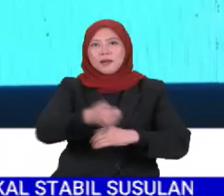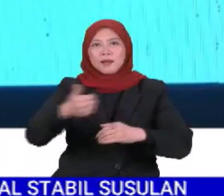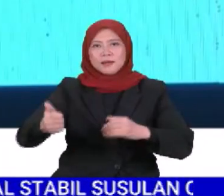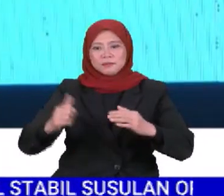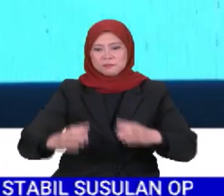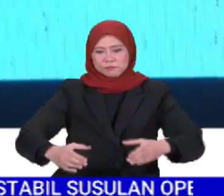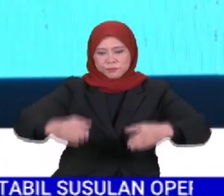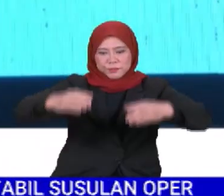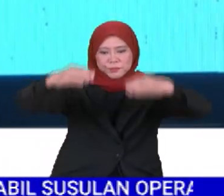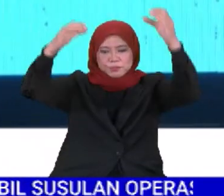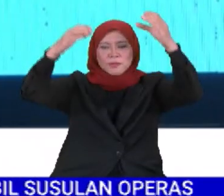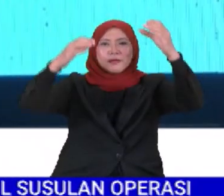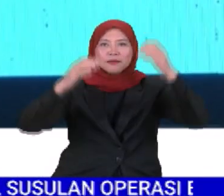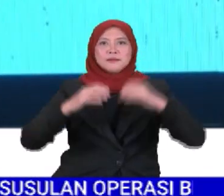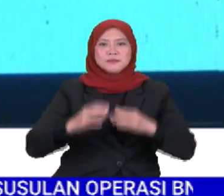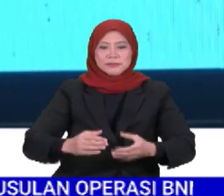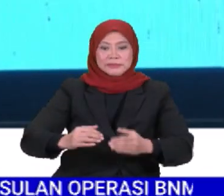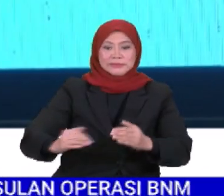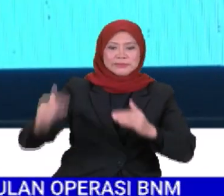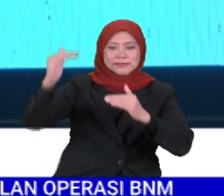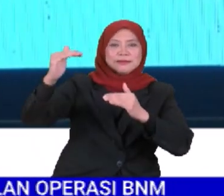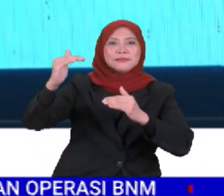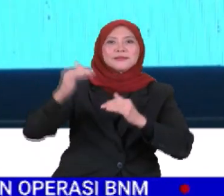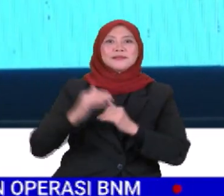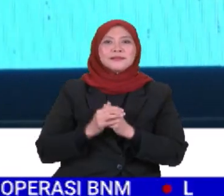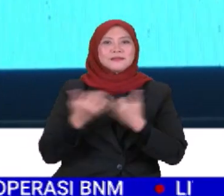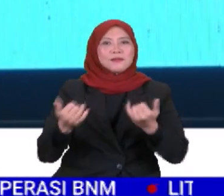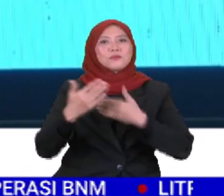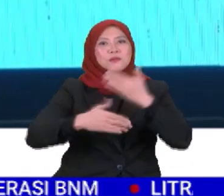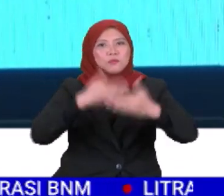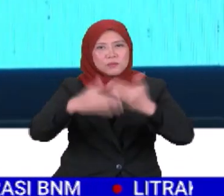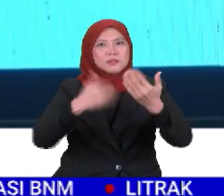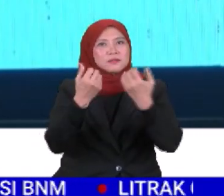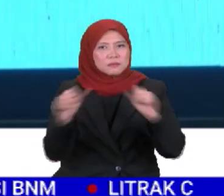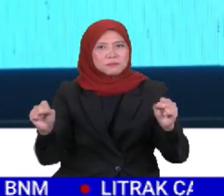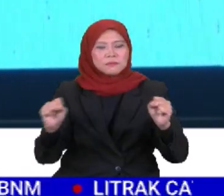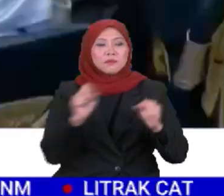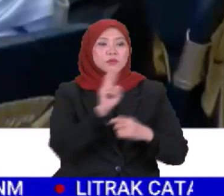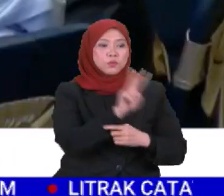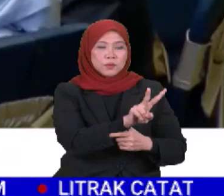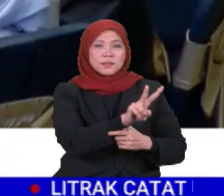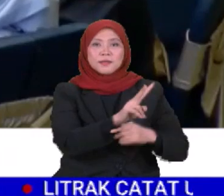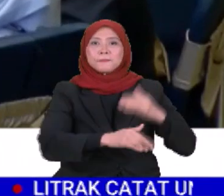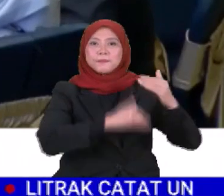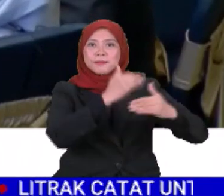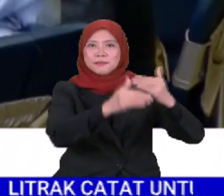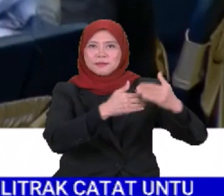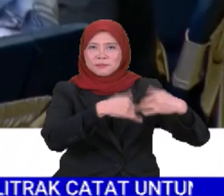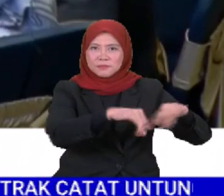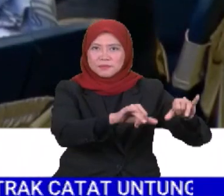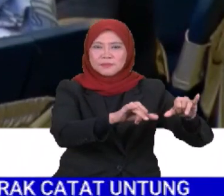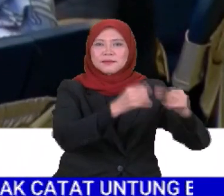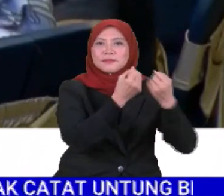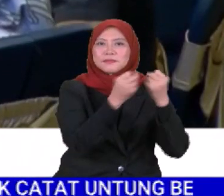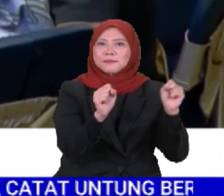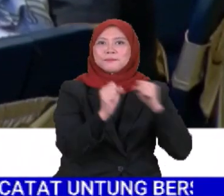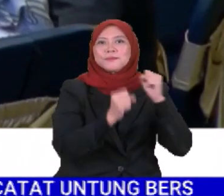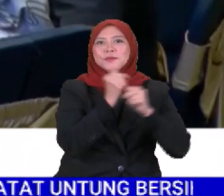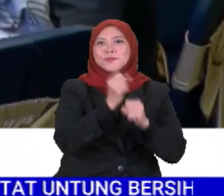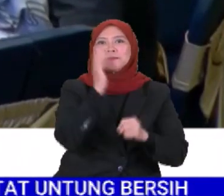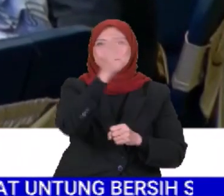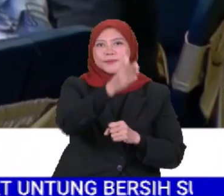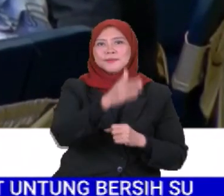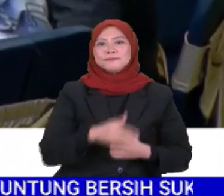pencawang tiga daripada 5 pencawang telah selesai melalui proses berkenaan manakala dua lagi dalam peringkat pelaksanaan yang dijangkau siap tahun